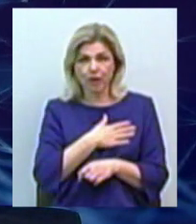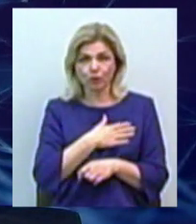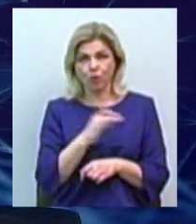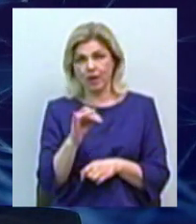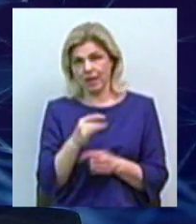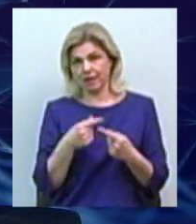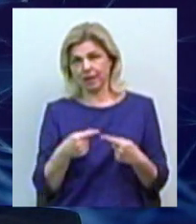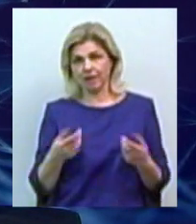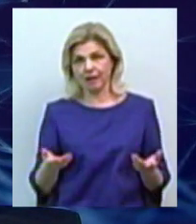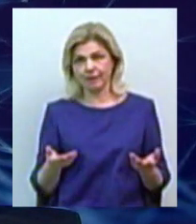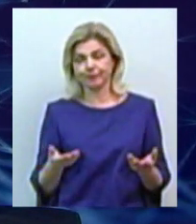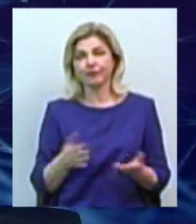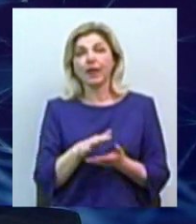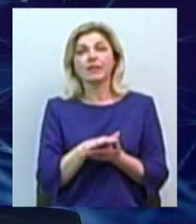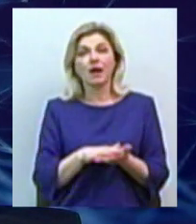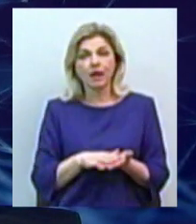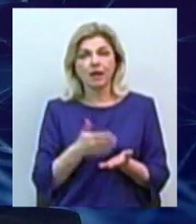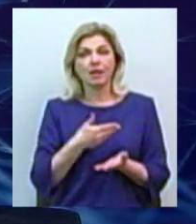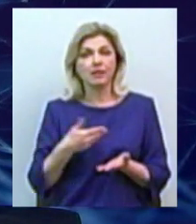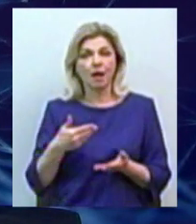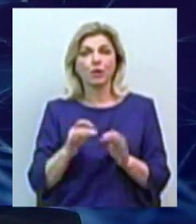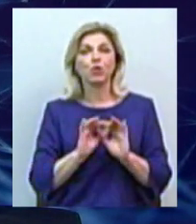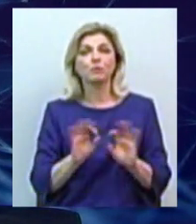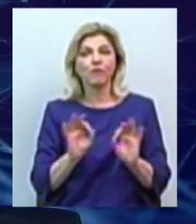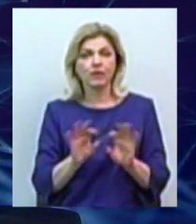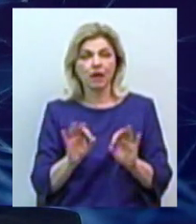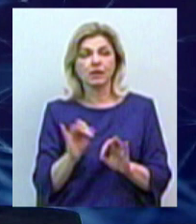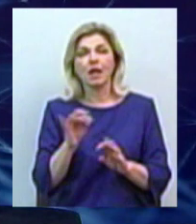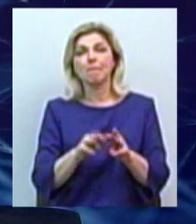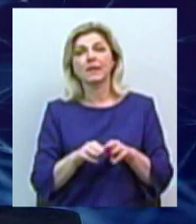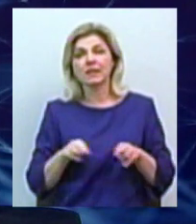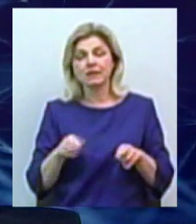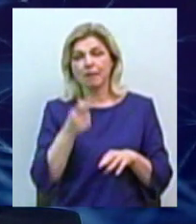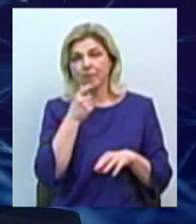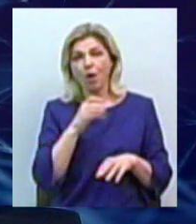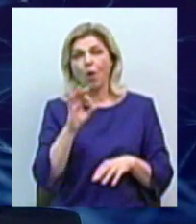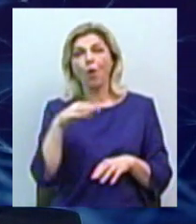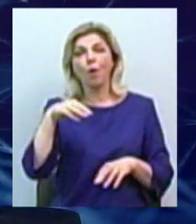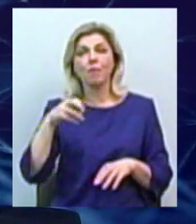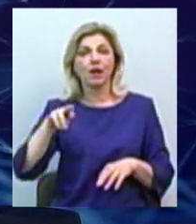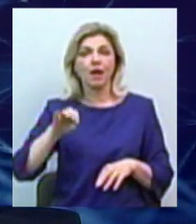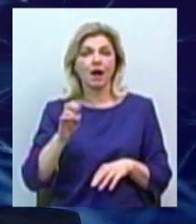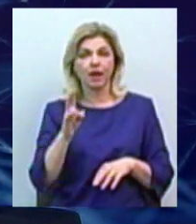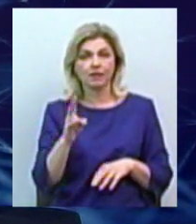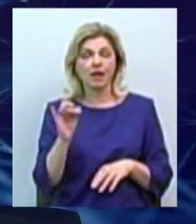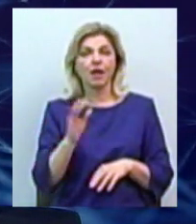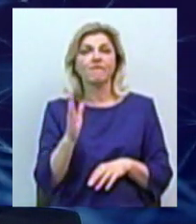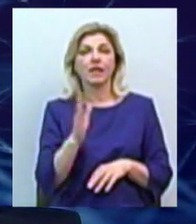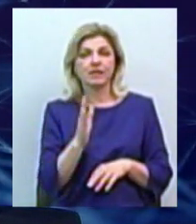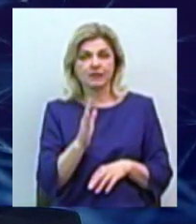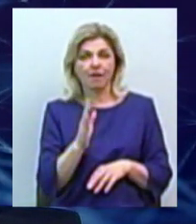далі. Далі нам розповідали і міністр пан Омелян, і міністр Владислав